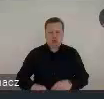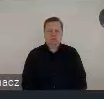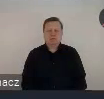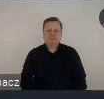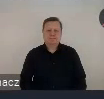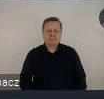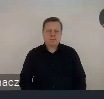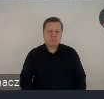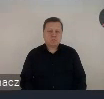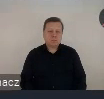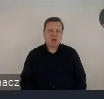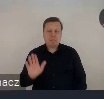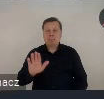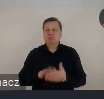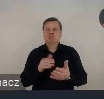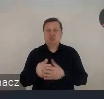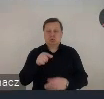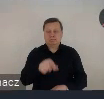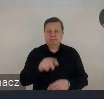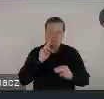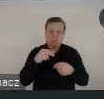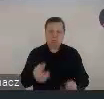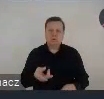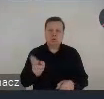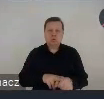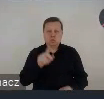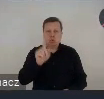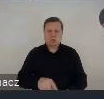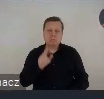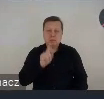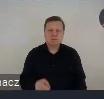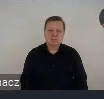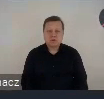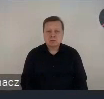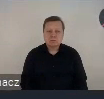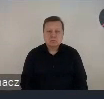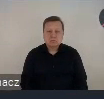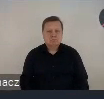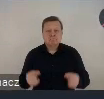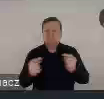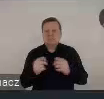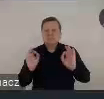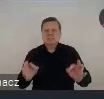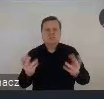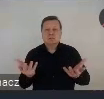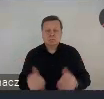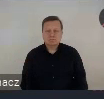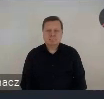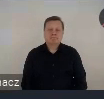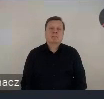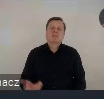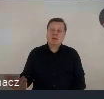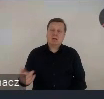No i wracając do naszego przykładu, no, która wersja jest prawdziwa? No proszę Państwa, my to